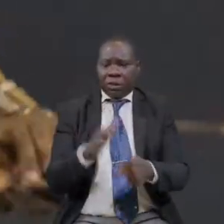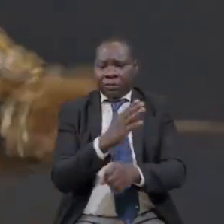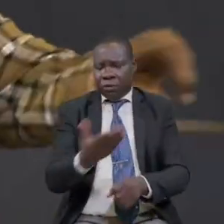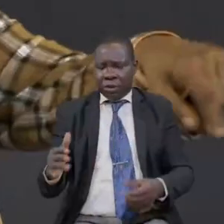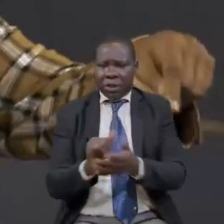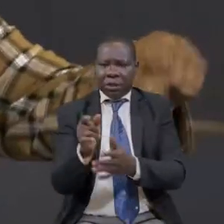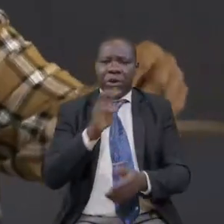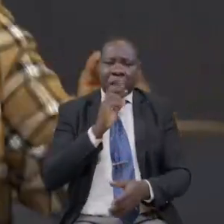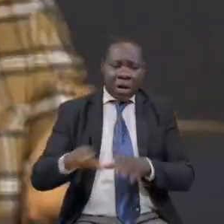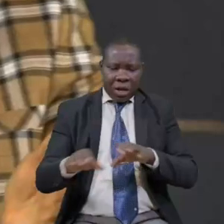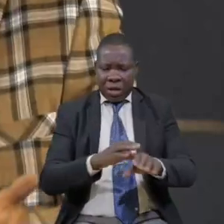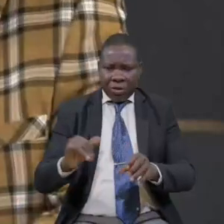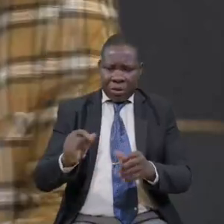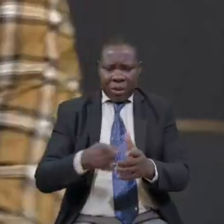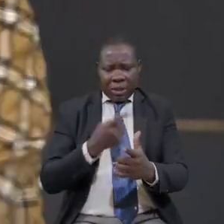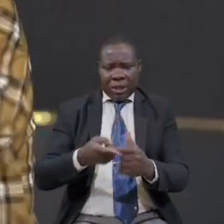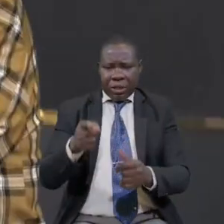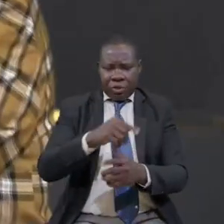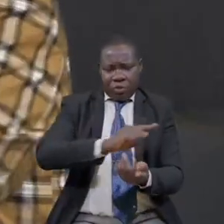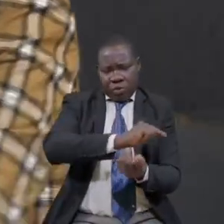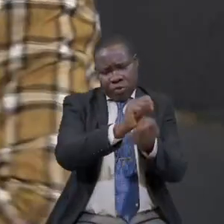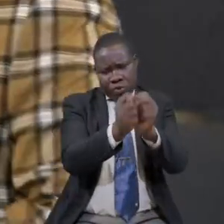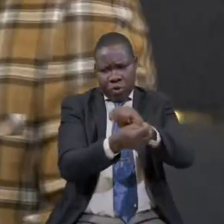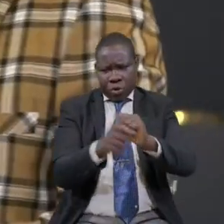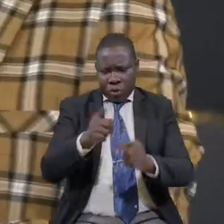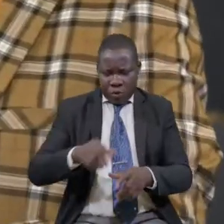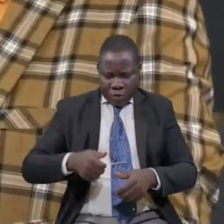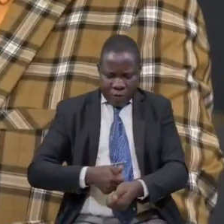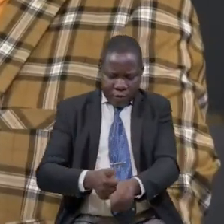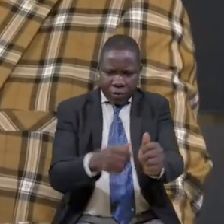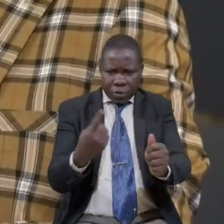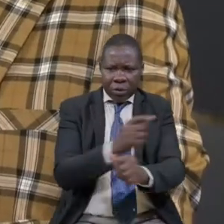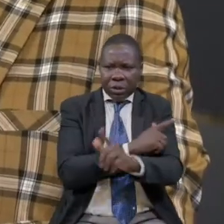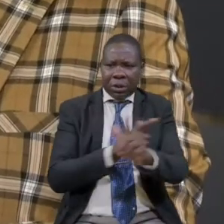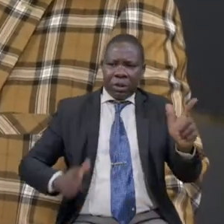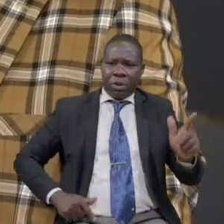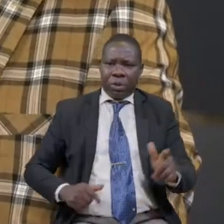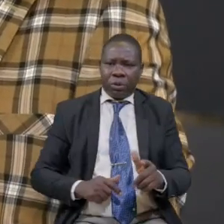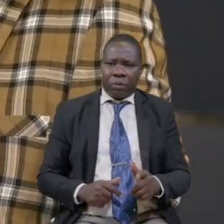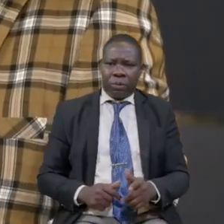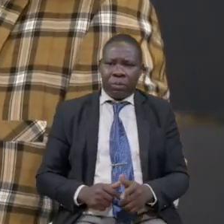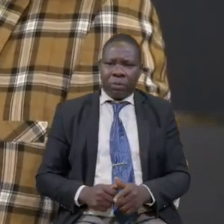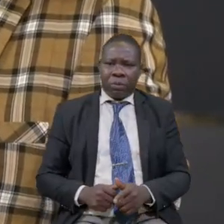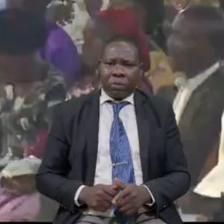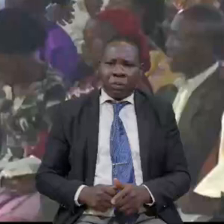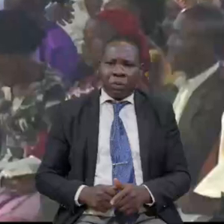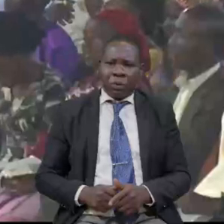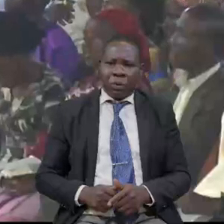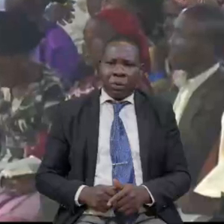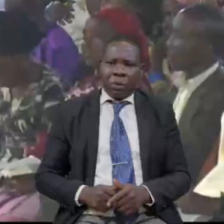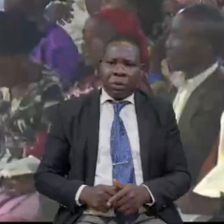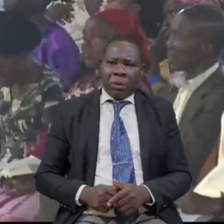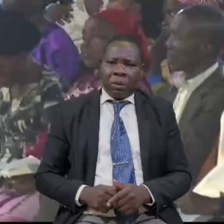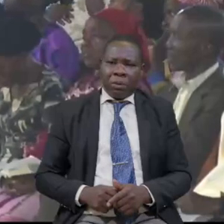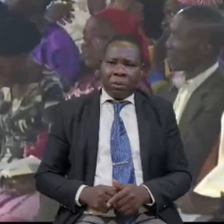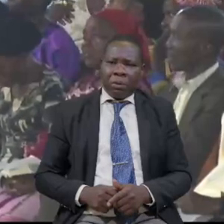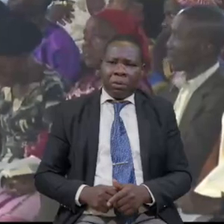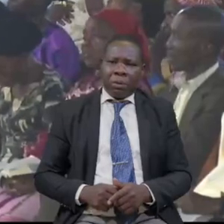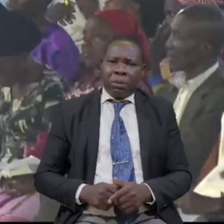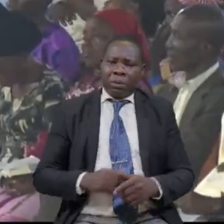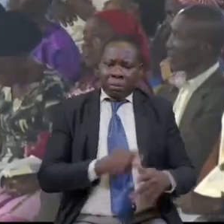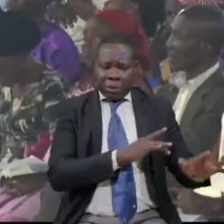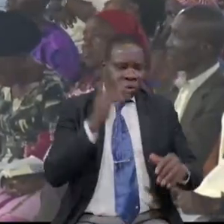vous abandonnez les mauvaises habitudes, les mauvais comportements, et vous suivez le Seigneur, et il aura